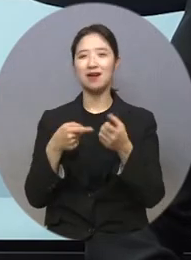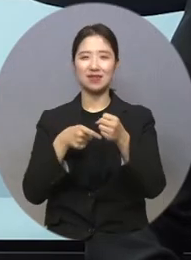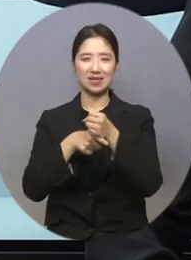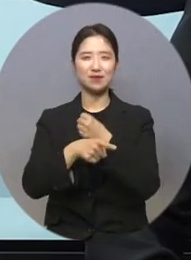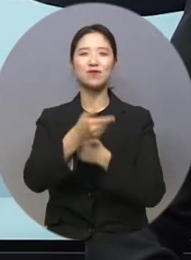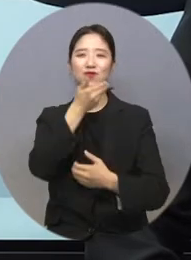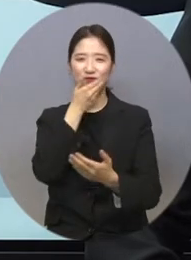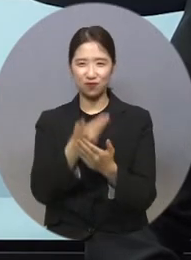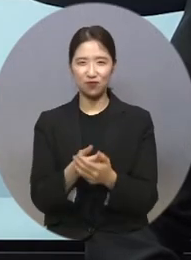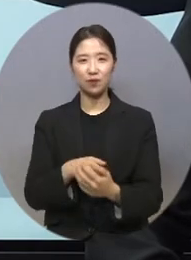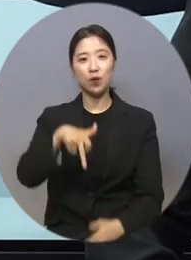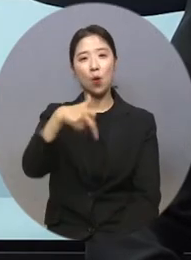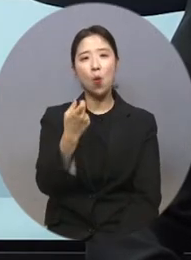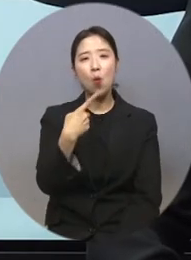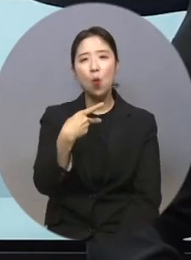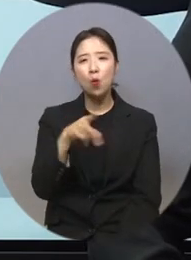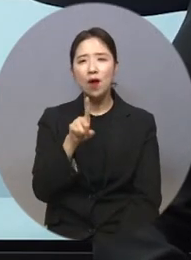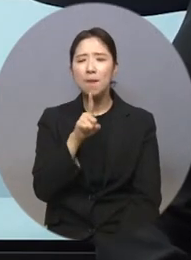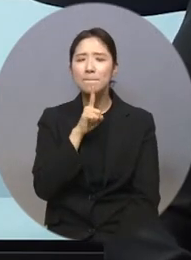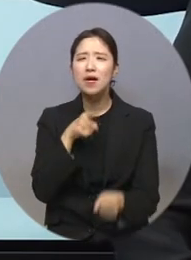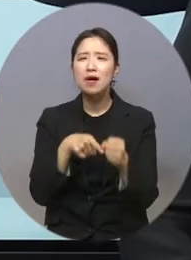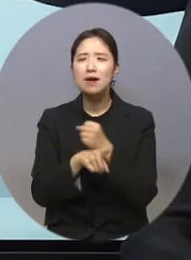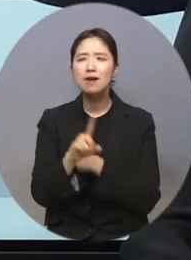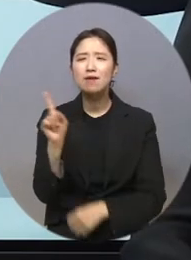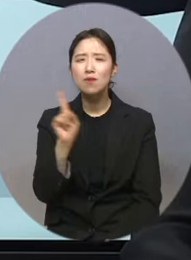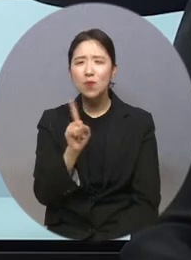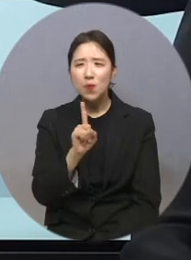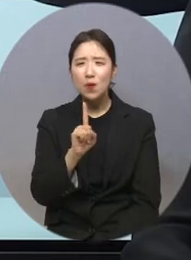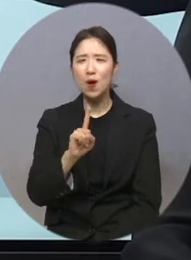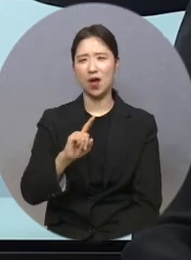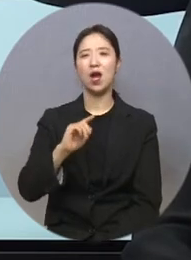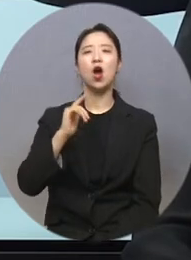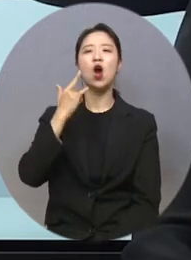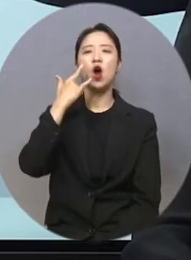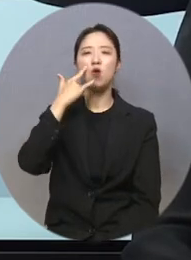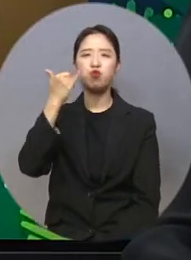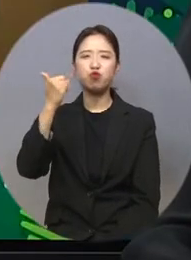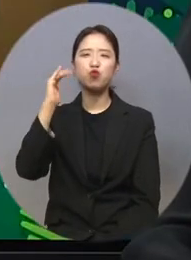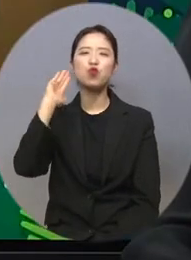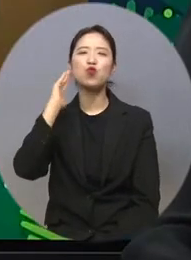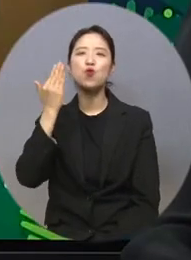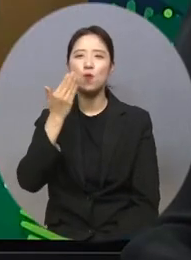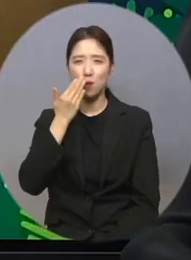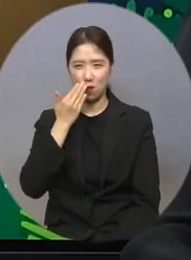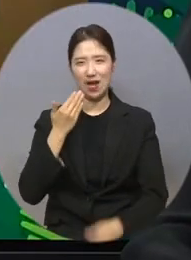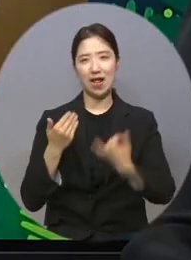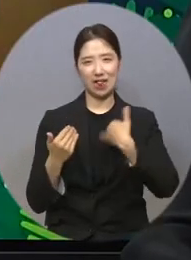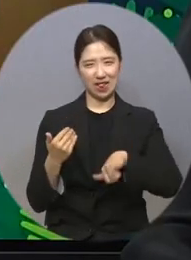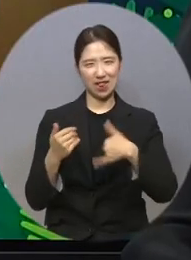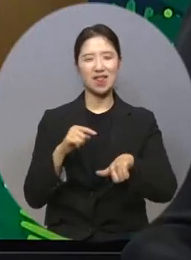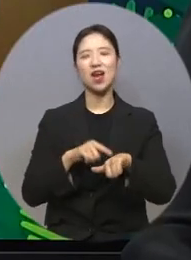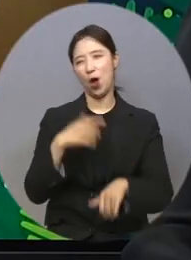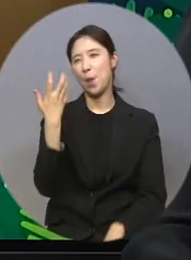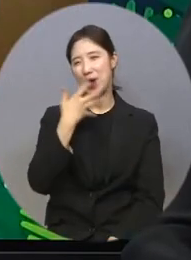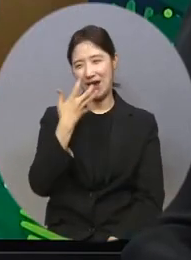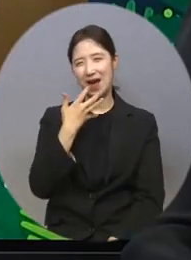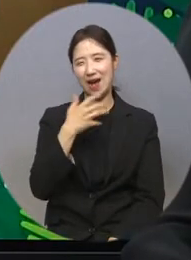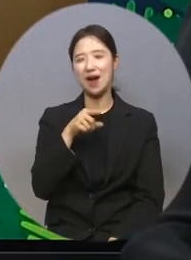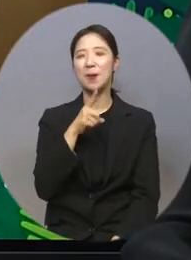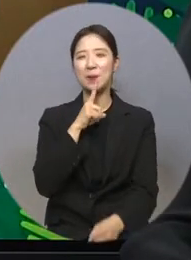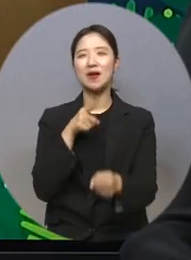하는 것은요, Children of Deaf Adults, 그래서 농인 부모를 둔 자녀 이런